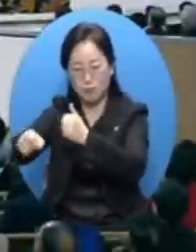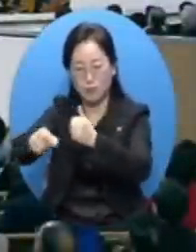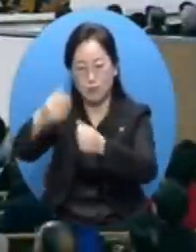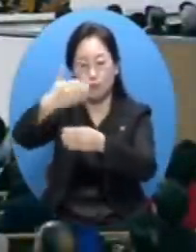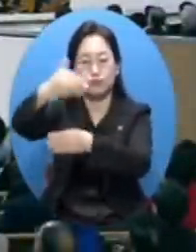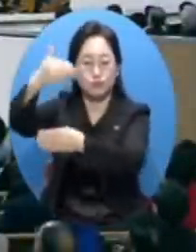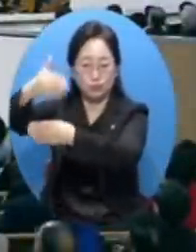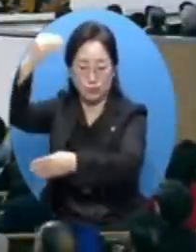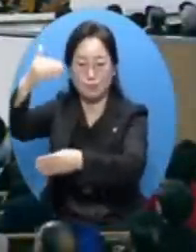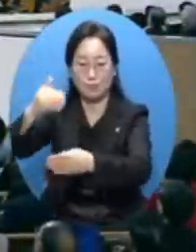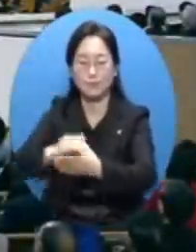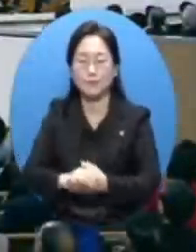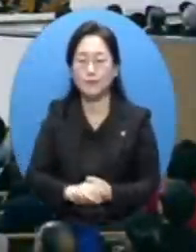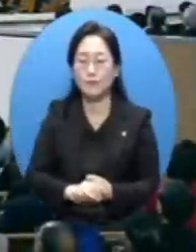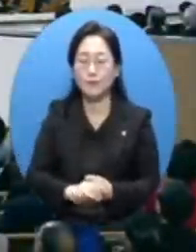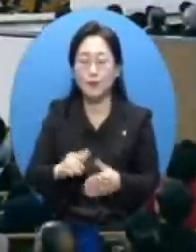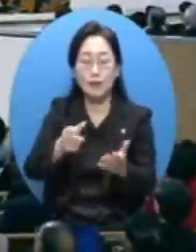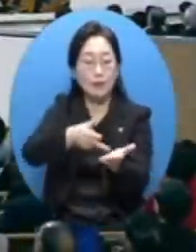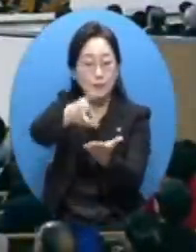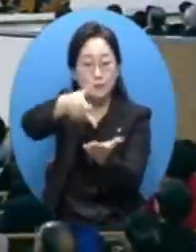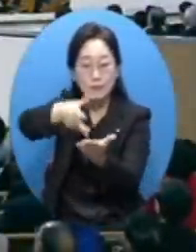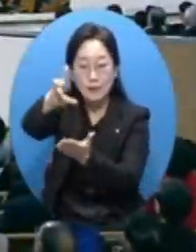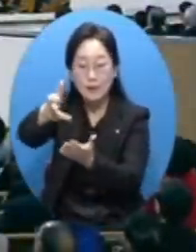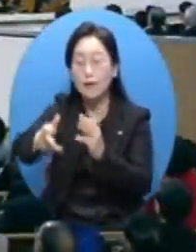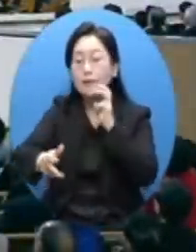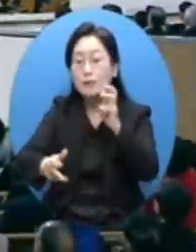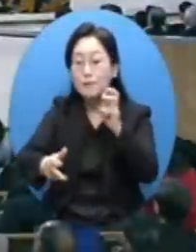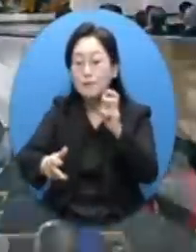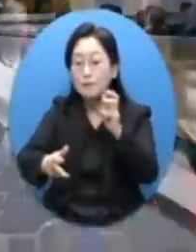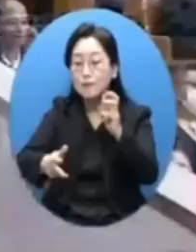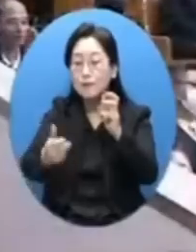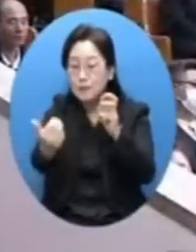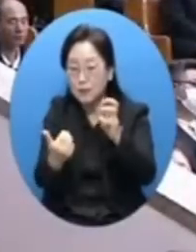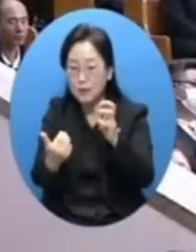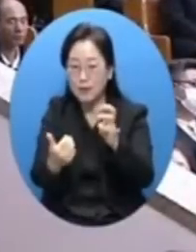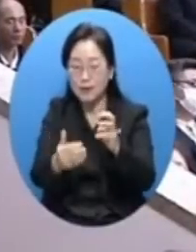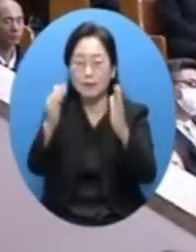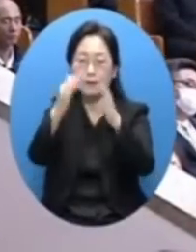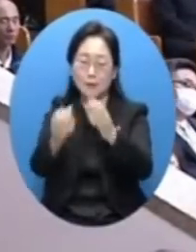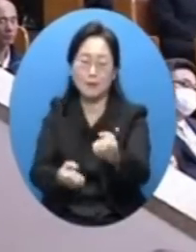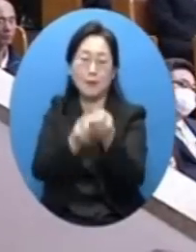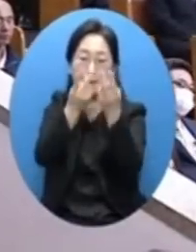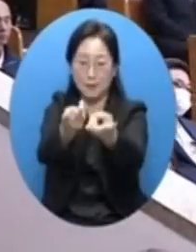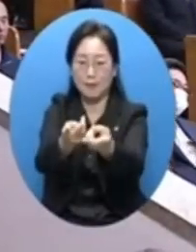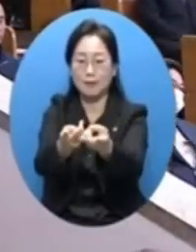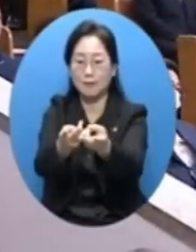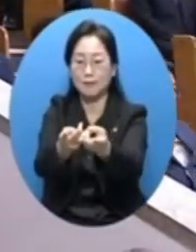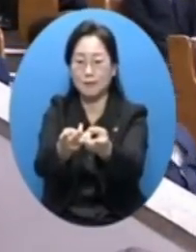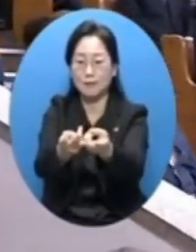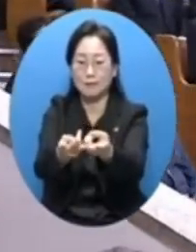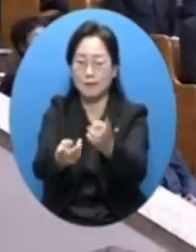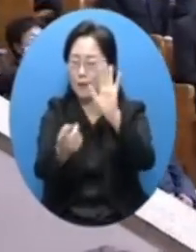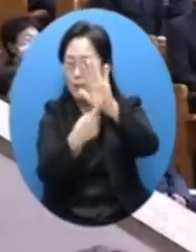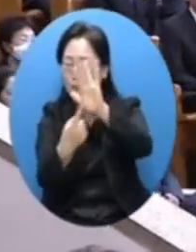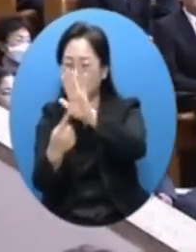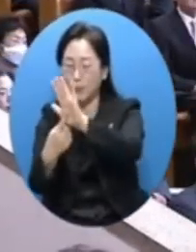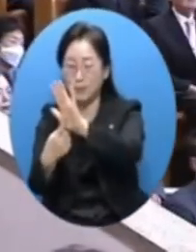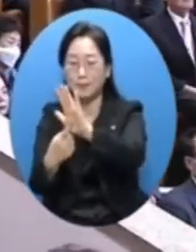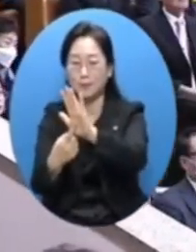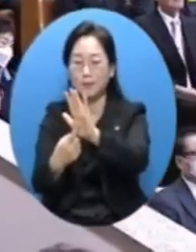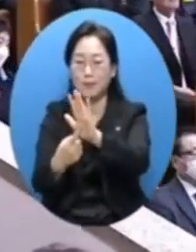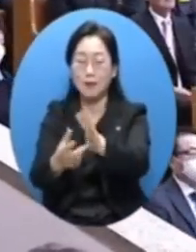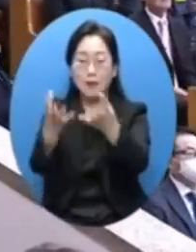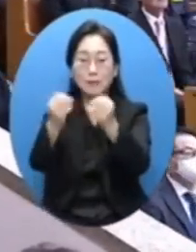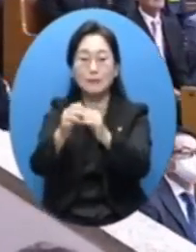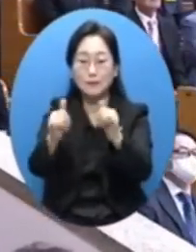이 피자를 30분 내로 집에 배달해주는 이 홍보 전략을 통해서